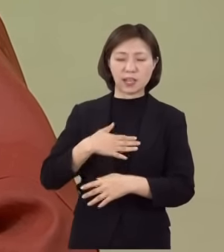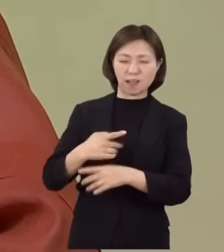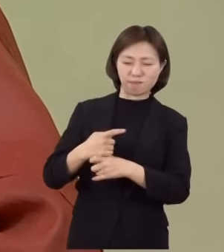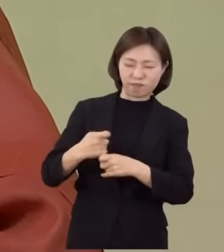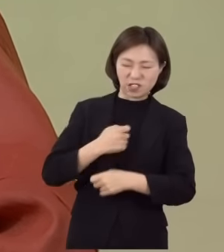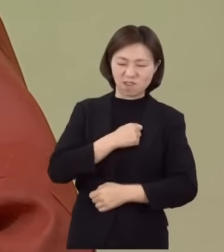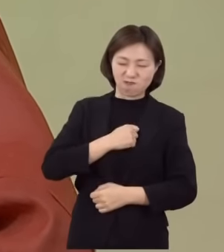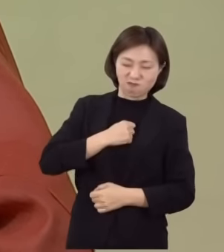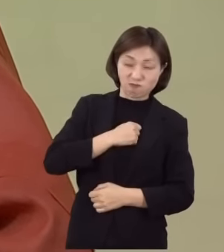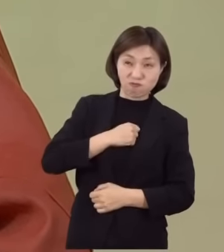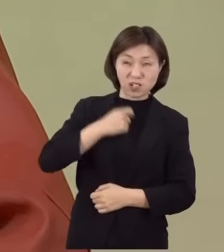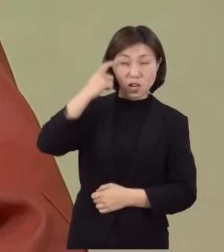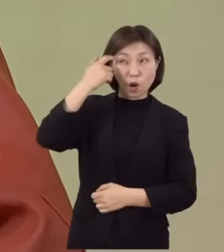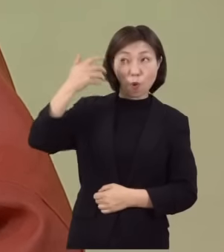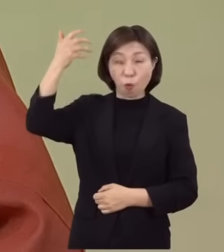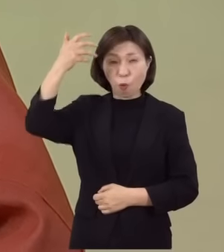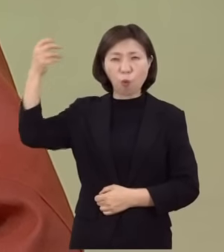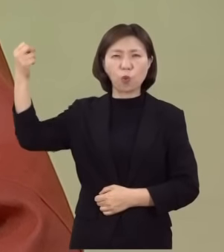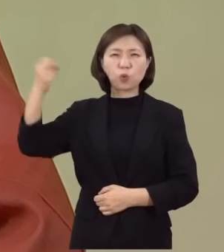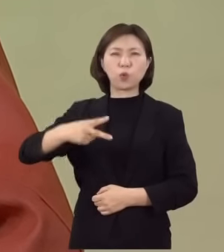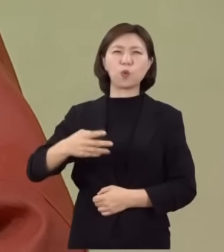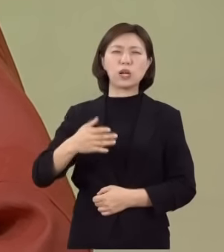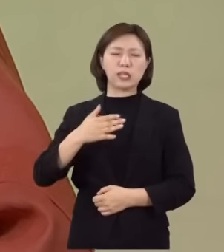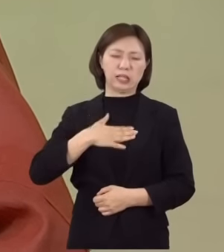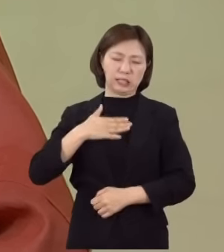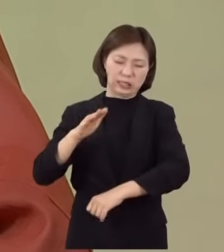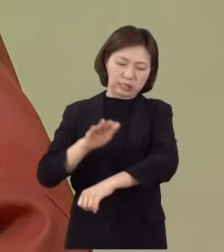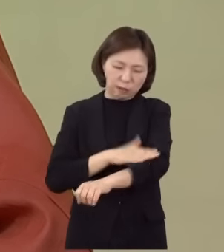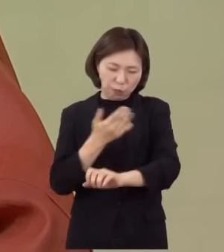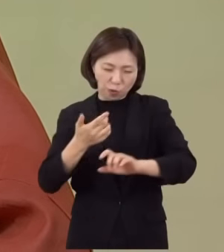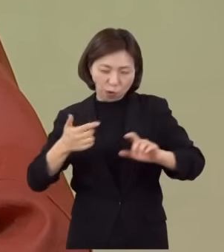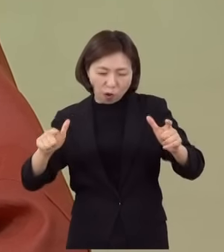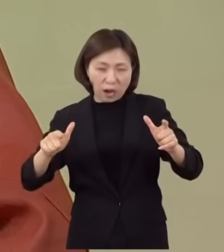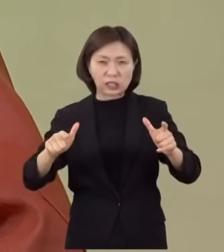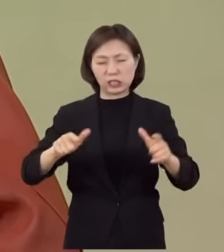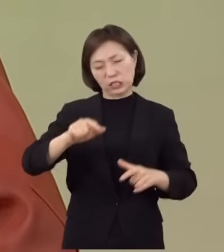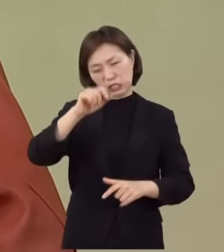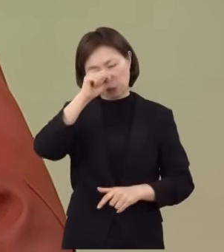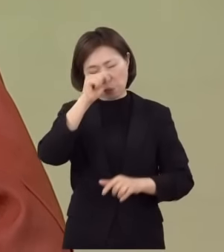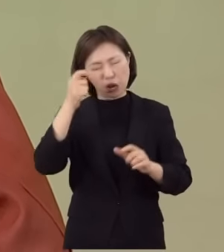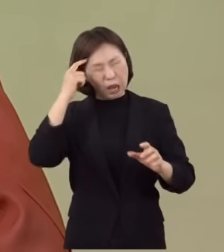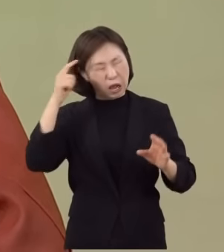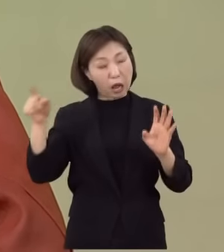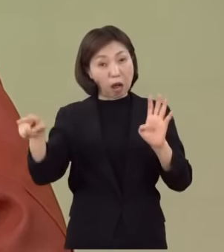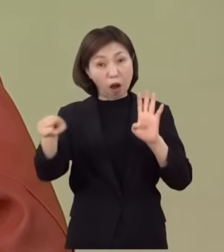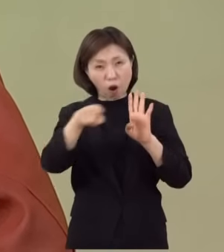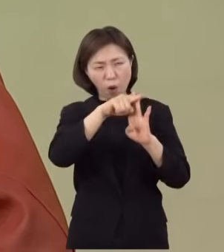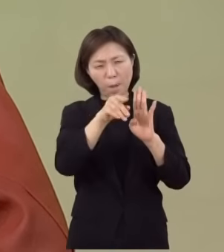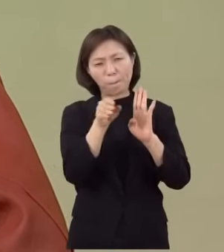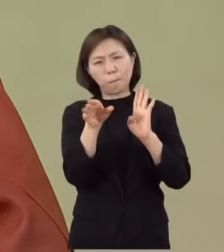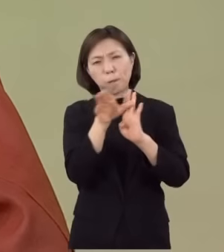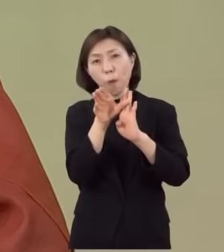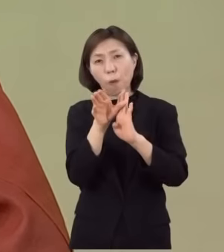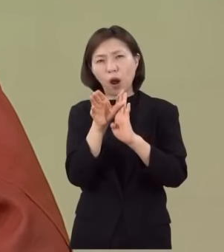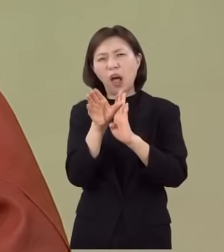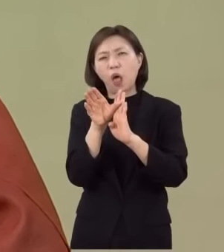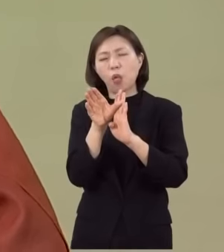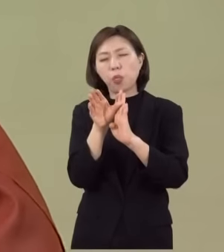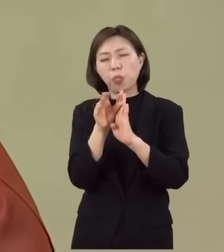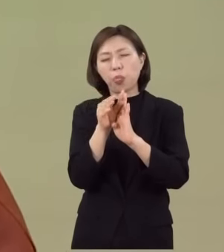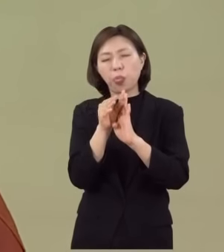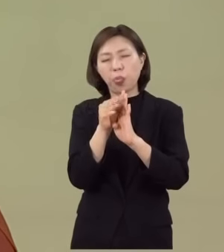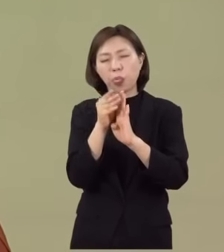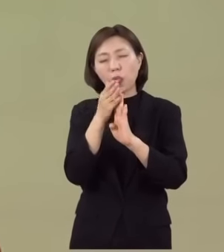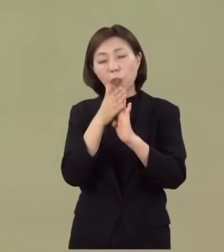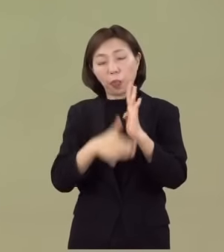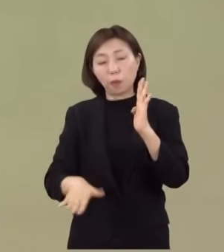혹은 내가 지은 그 업장 그 업보를 소멸하기 위해서 간절히 간절히 염불해도